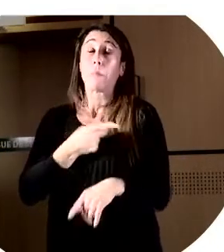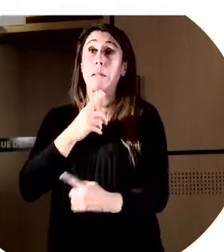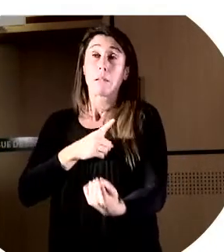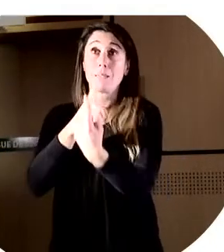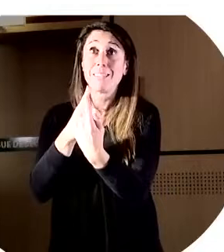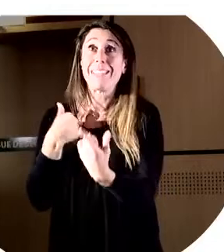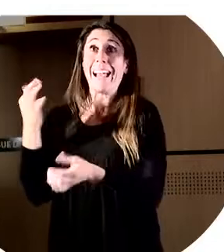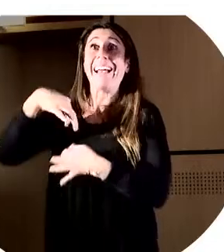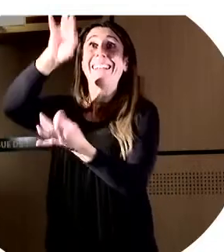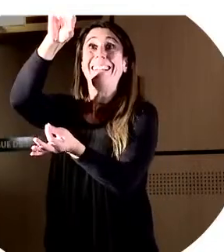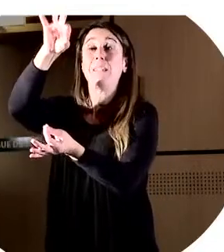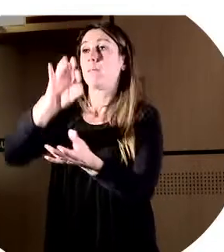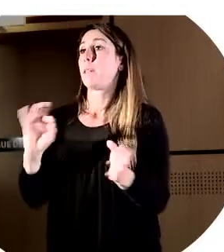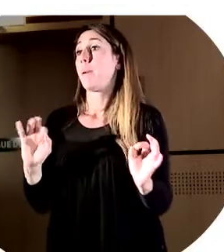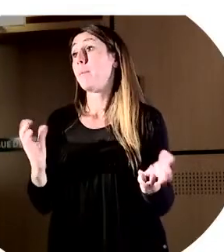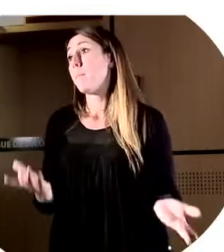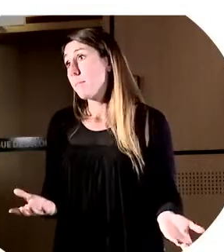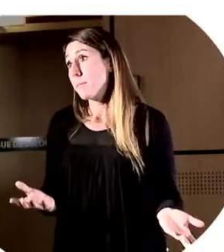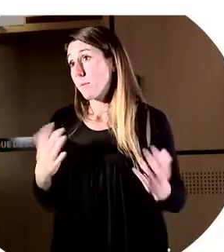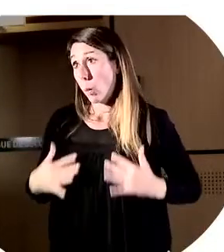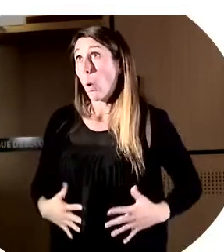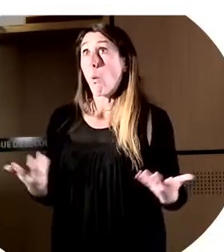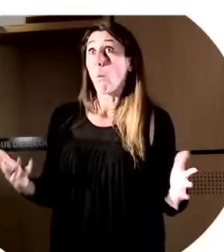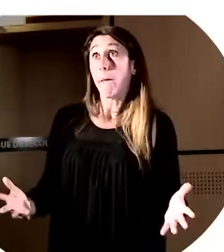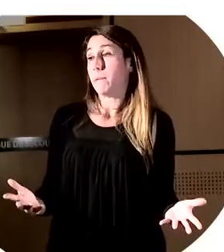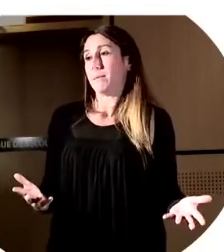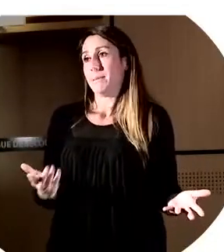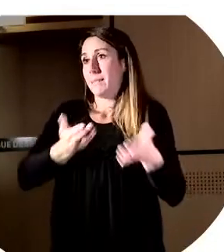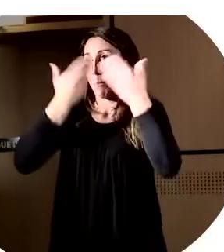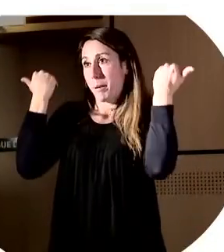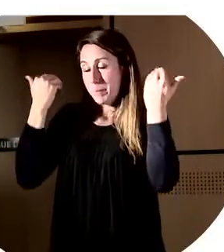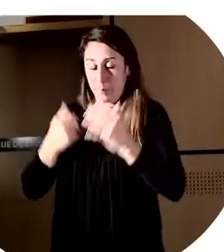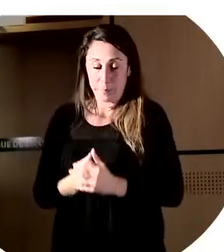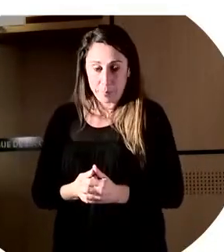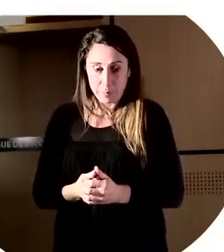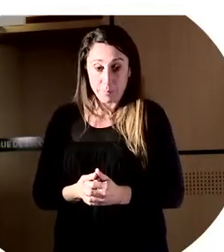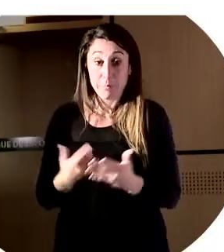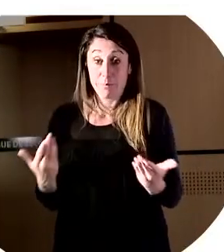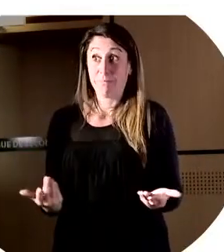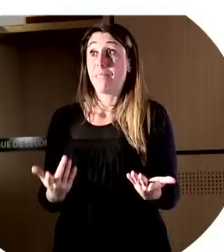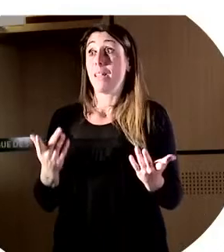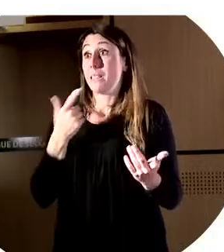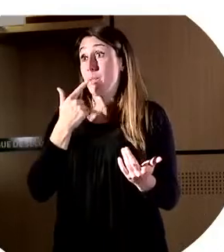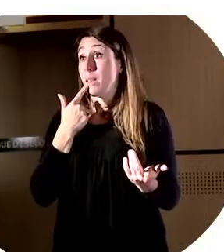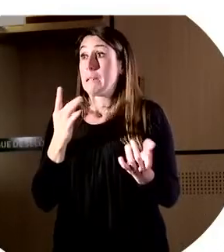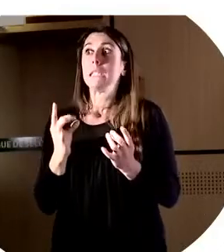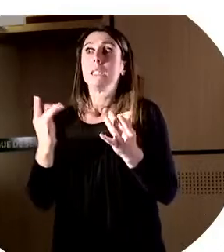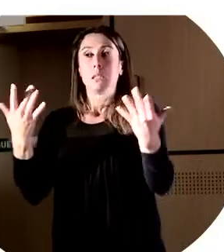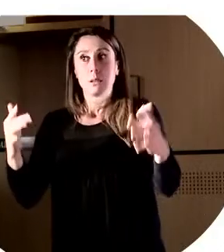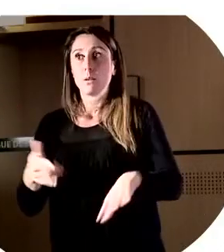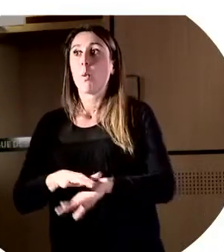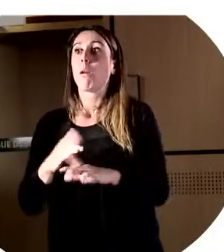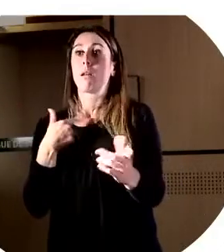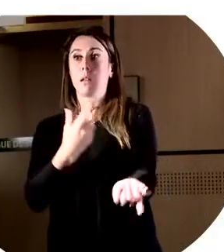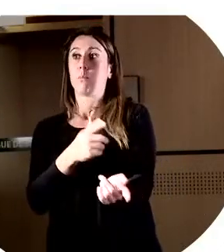partie un petit peu délicate, c'est la partie qui consiste à partir de prises de sang